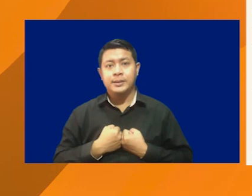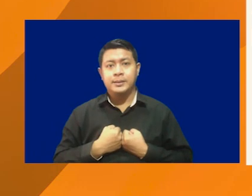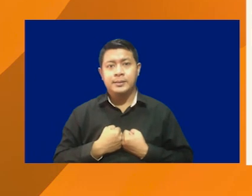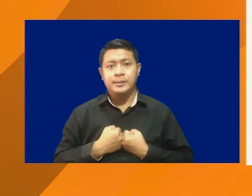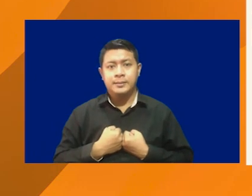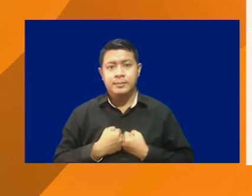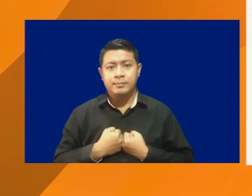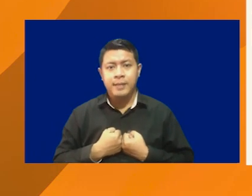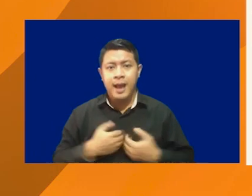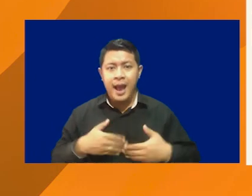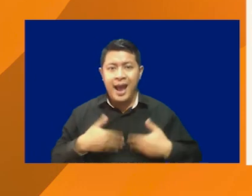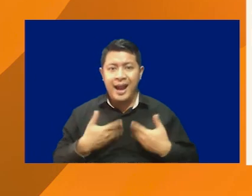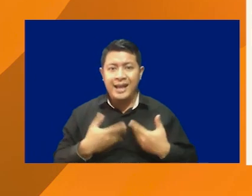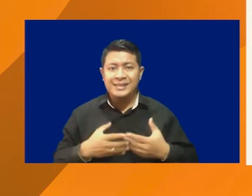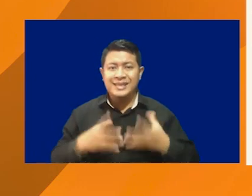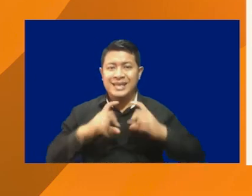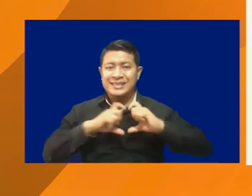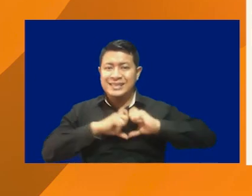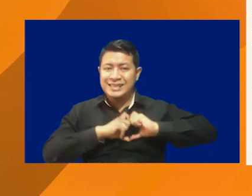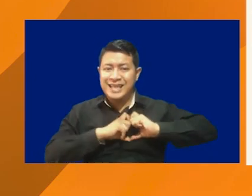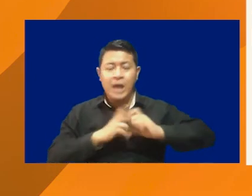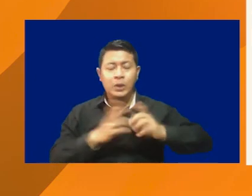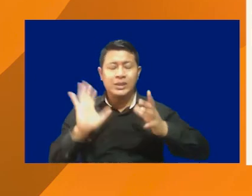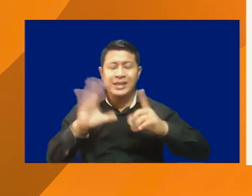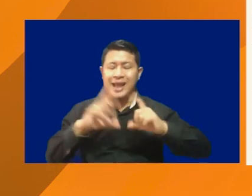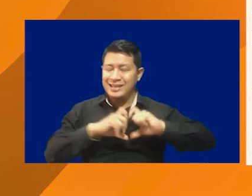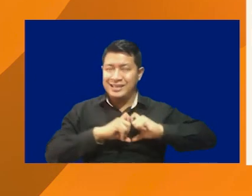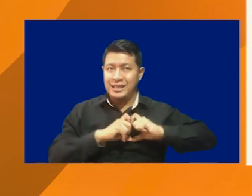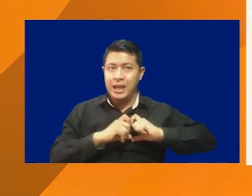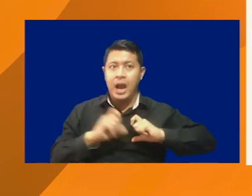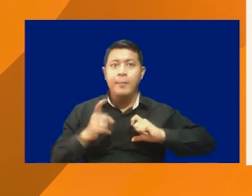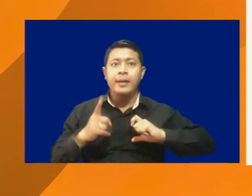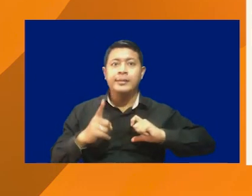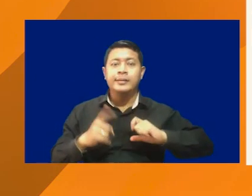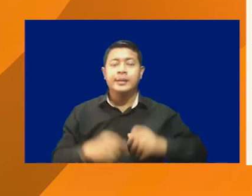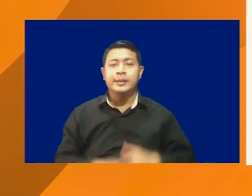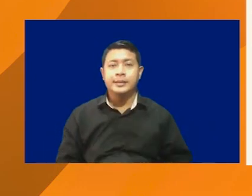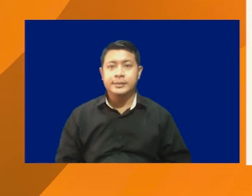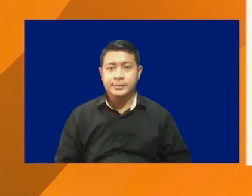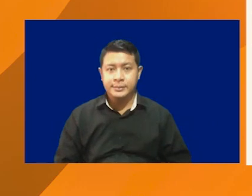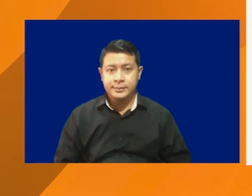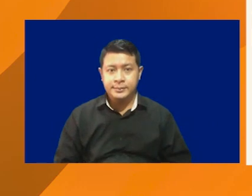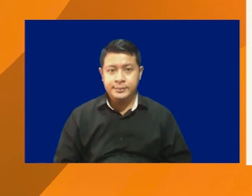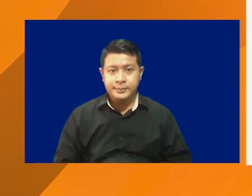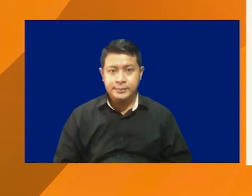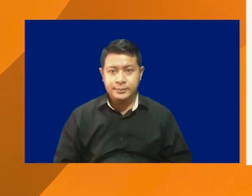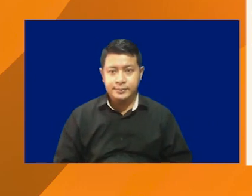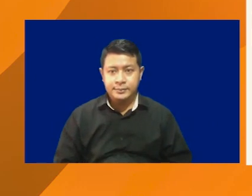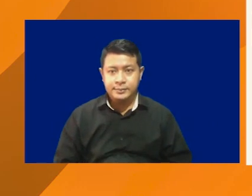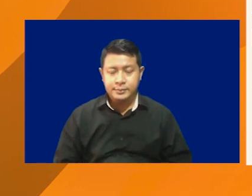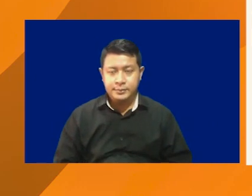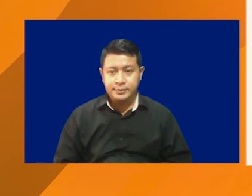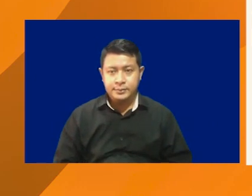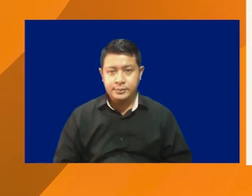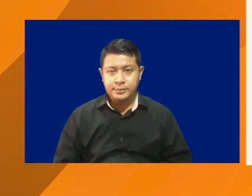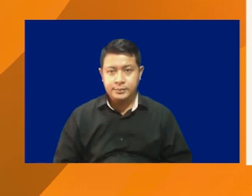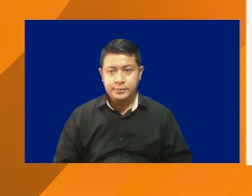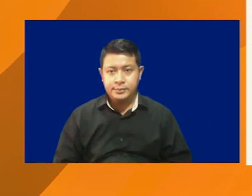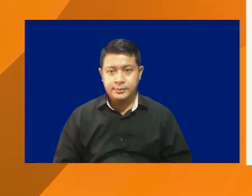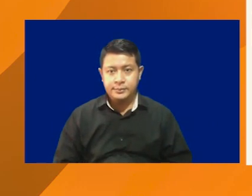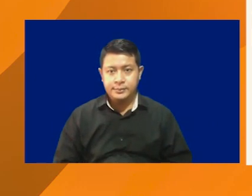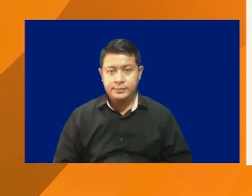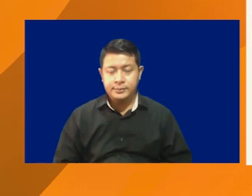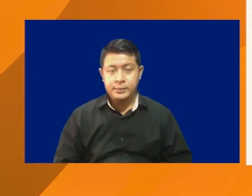tua tidak mendapatkan rasa cinta atau tidak dicintai oleh lingkungannya, oleh